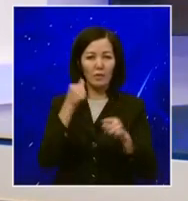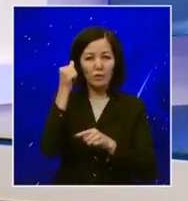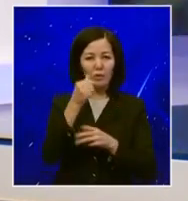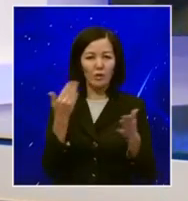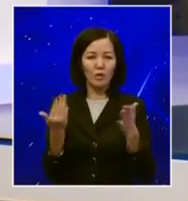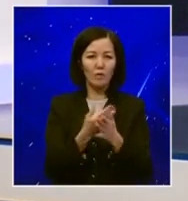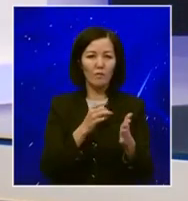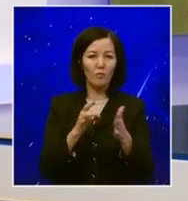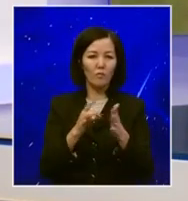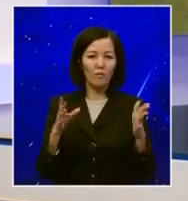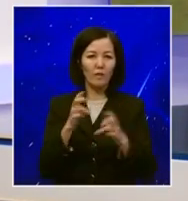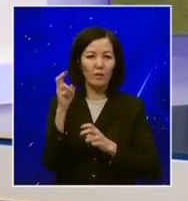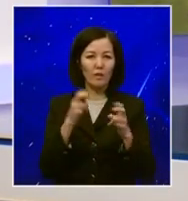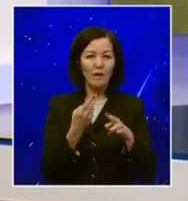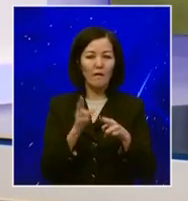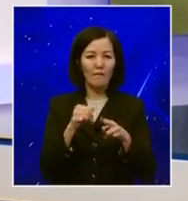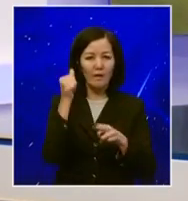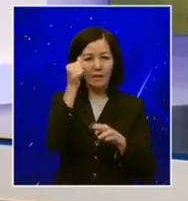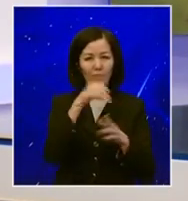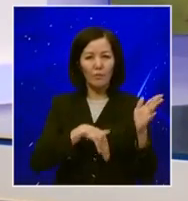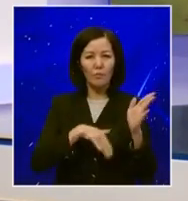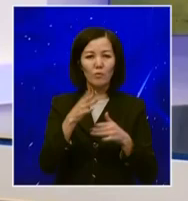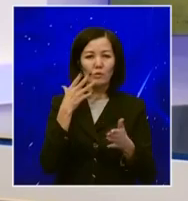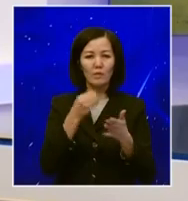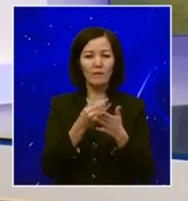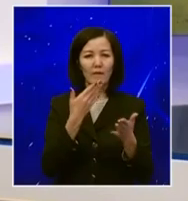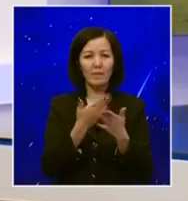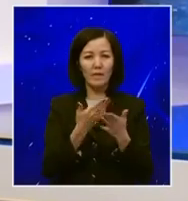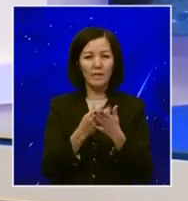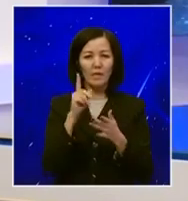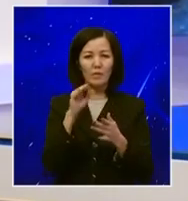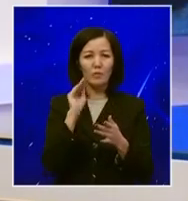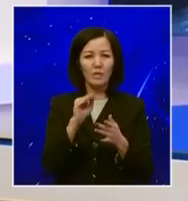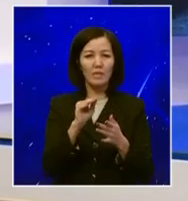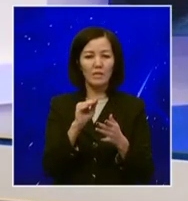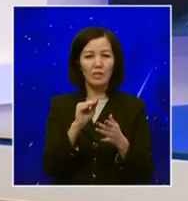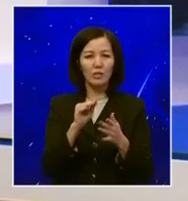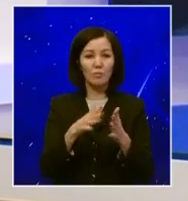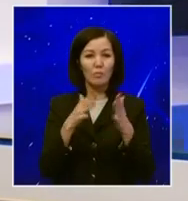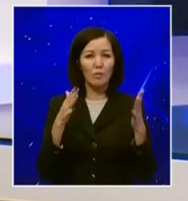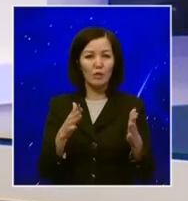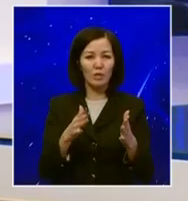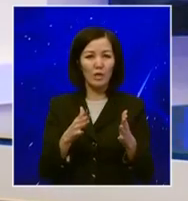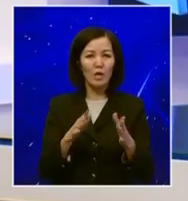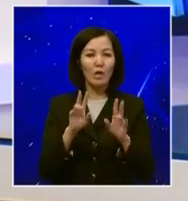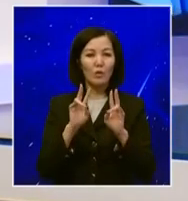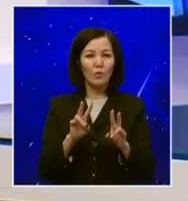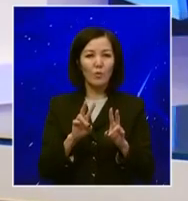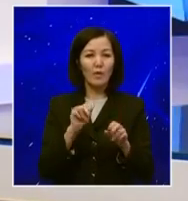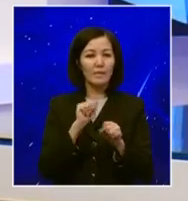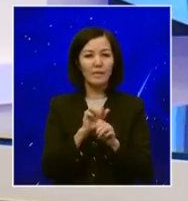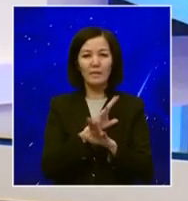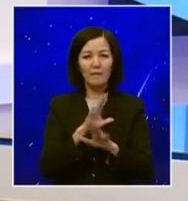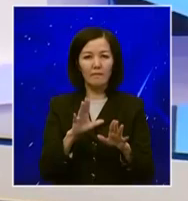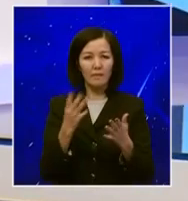рекорд предприятия. Уже в этом году они улучшили свои показатели на 100 тысяч единиц продукции. Однако останавливаться